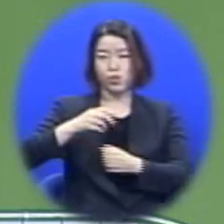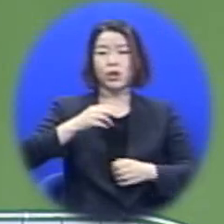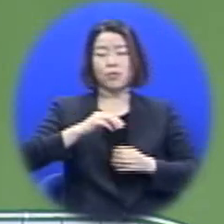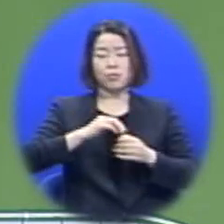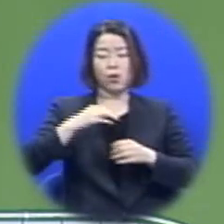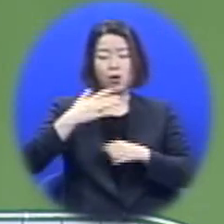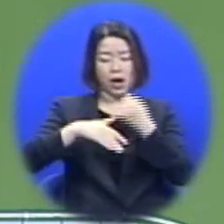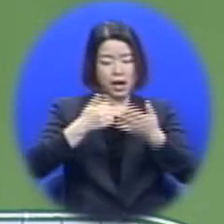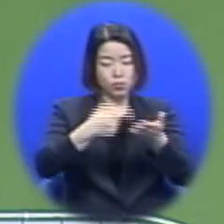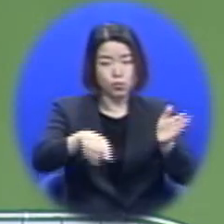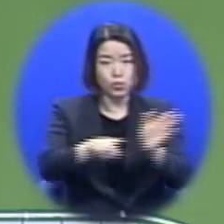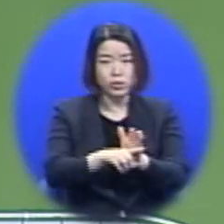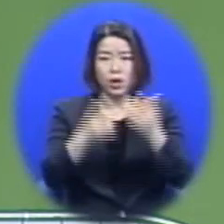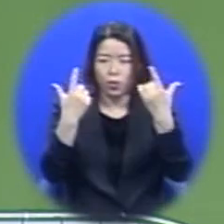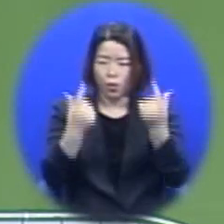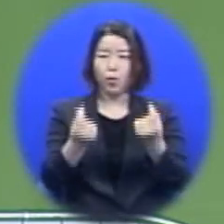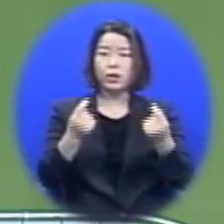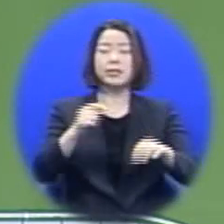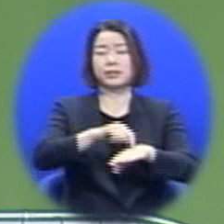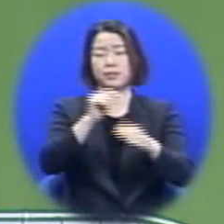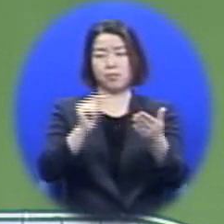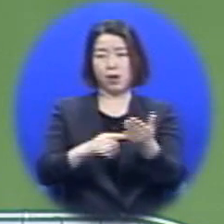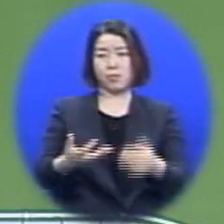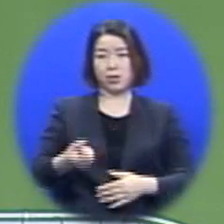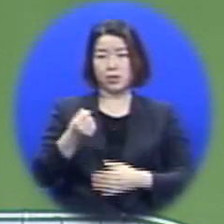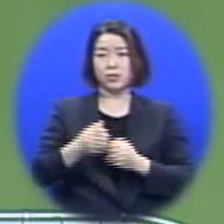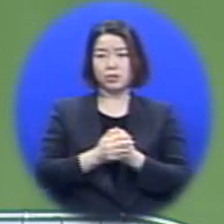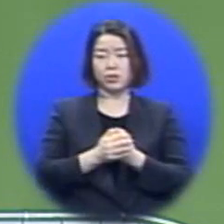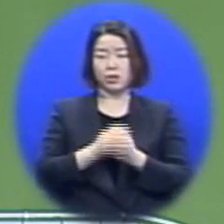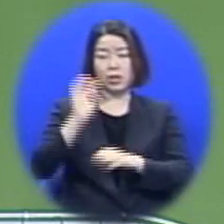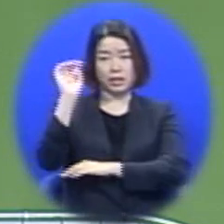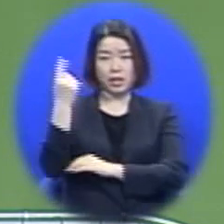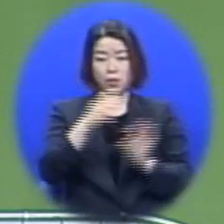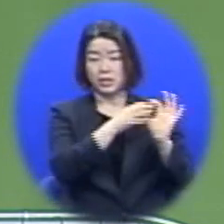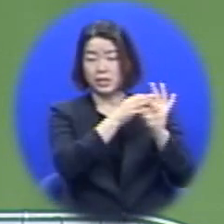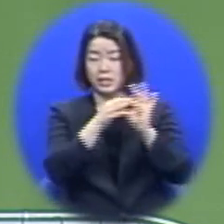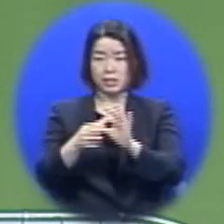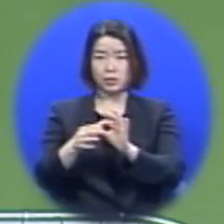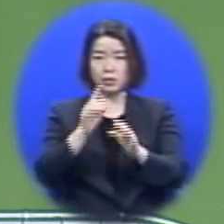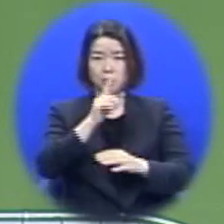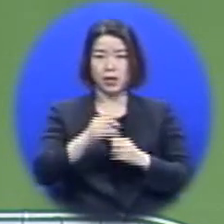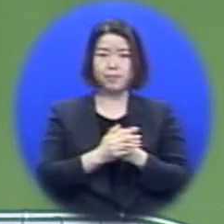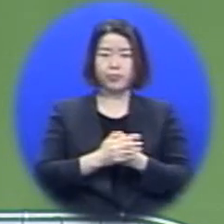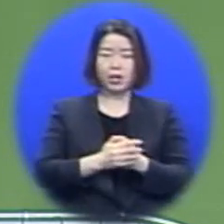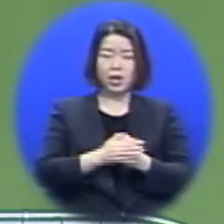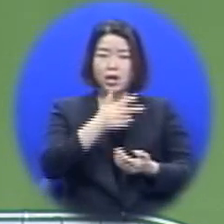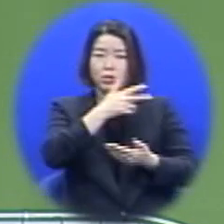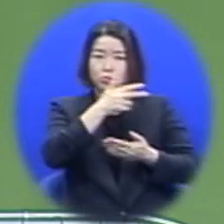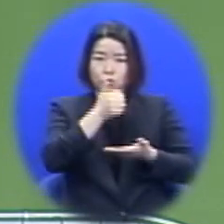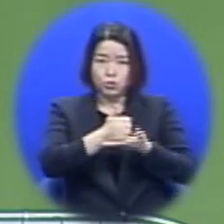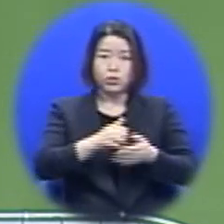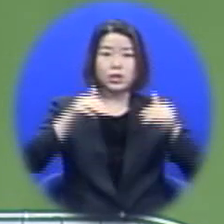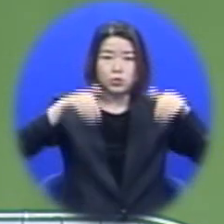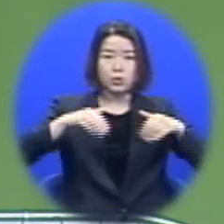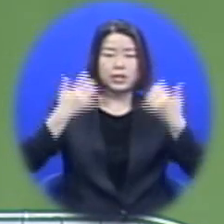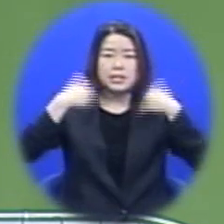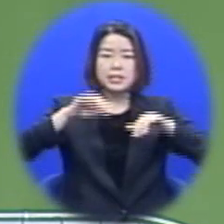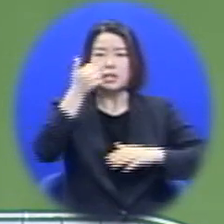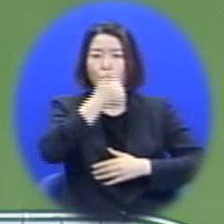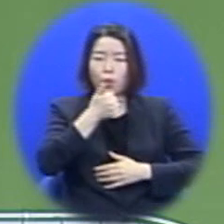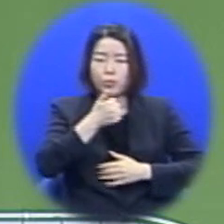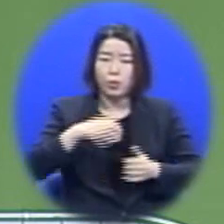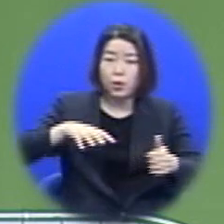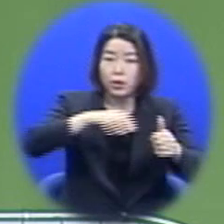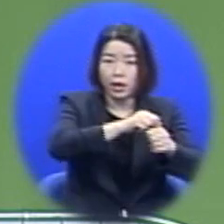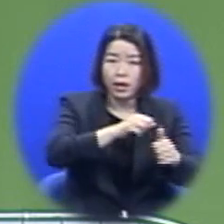똑같은 심정이었어요. 다윗이 이어서 이렇게 이야기합니다. 주의 종이 사자와 곰도 쳤은 즉